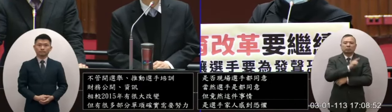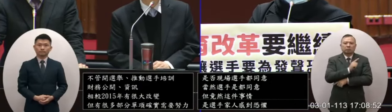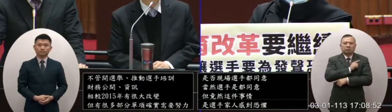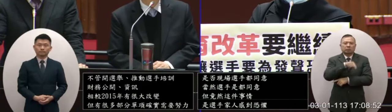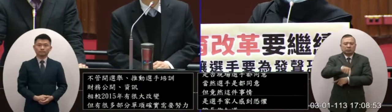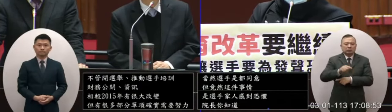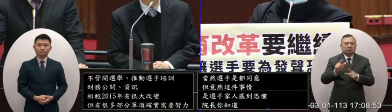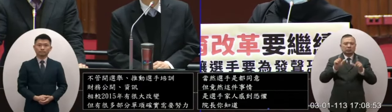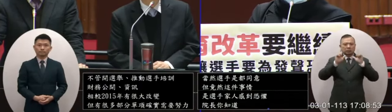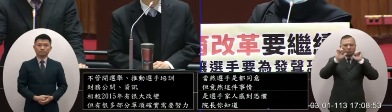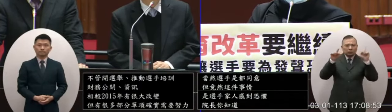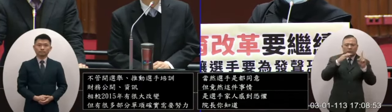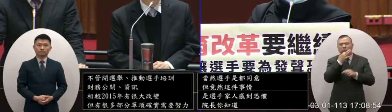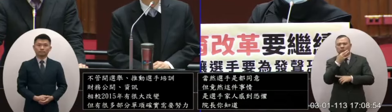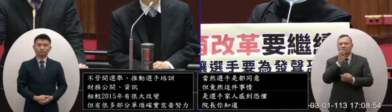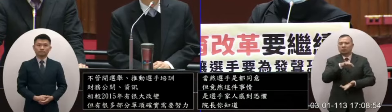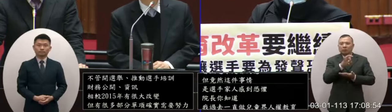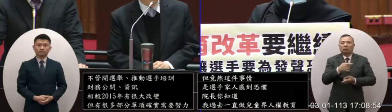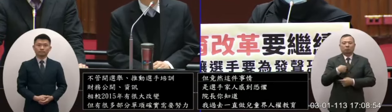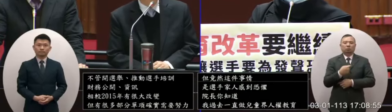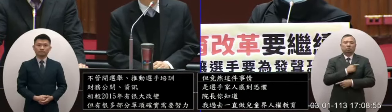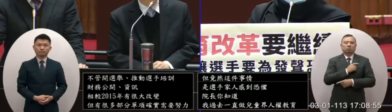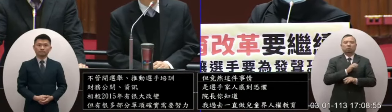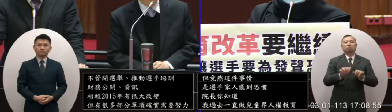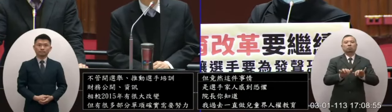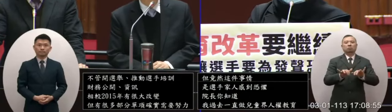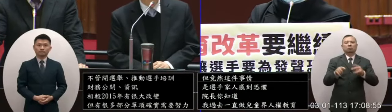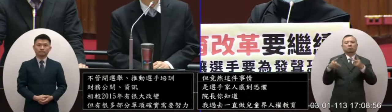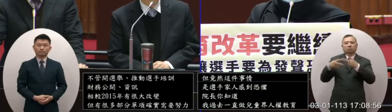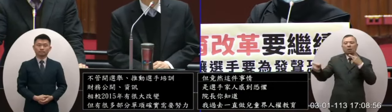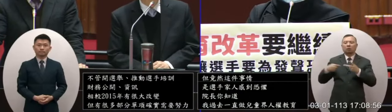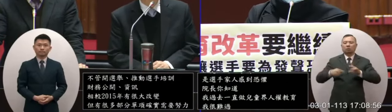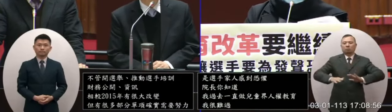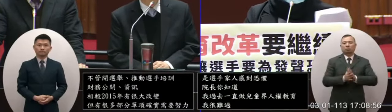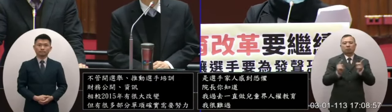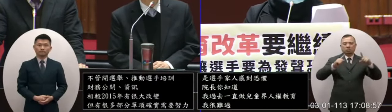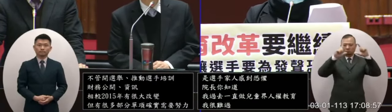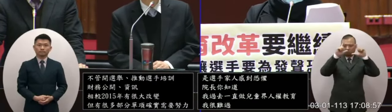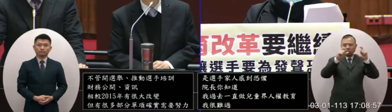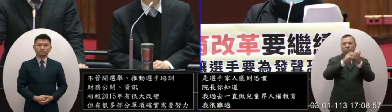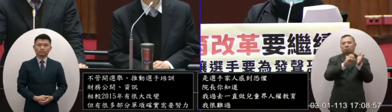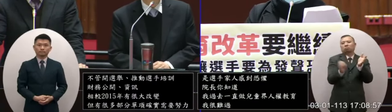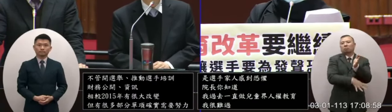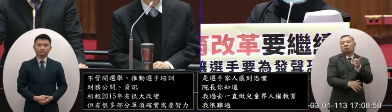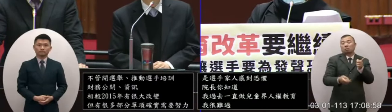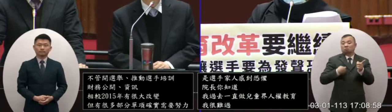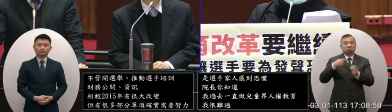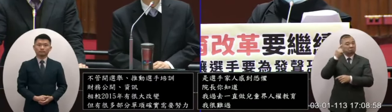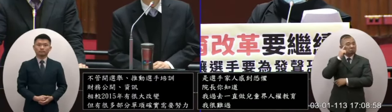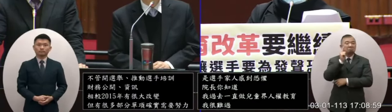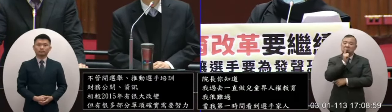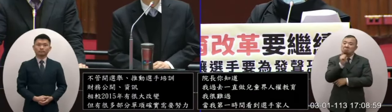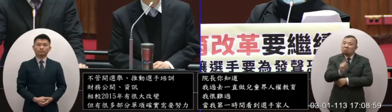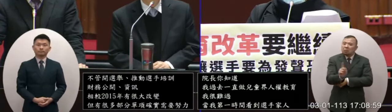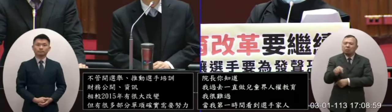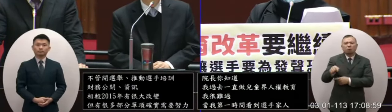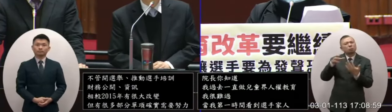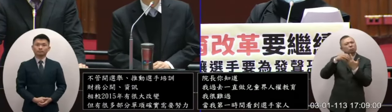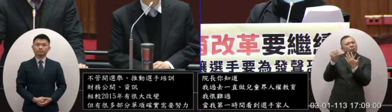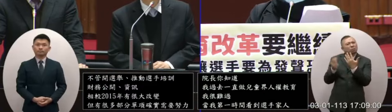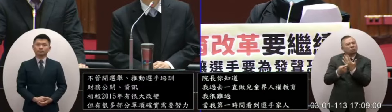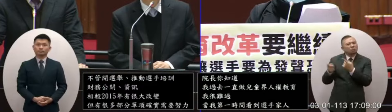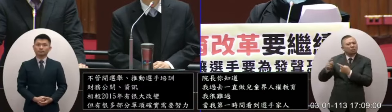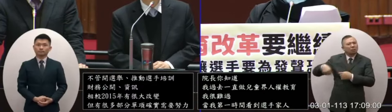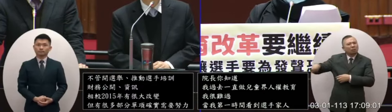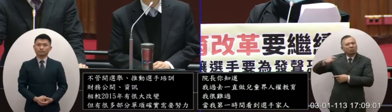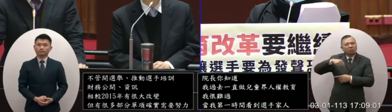当天的处理是，我就自己回信，同时我也第一时间把照片撤下来。可是我要说的是，为什么我们的选手还要担心